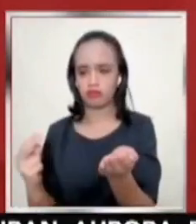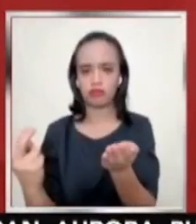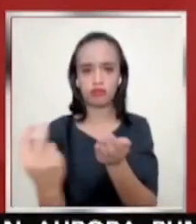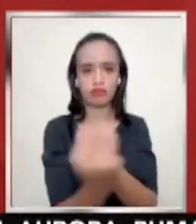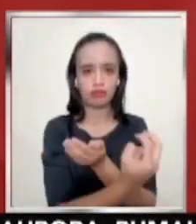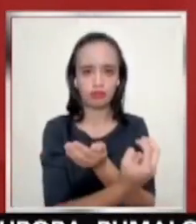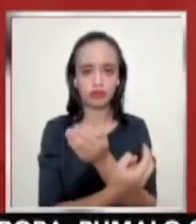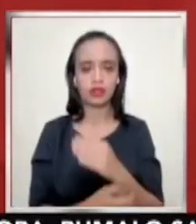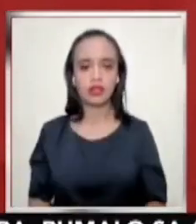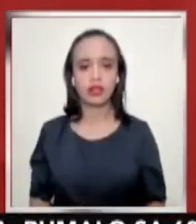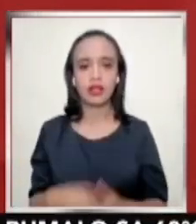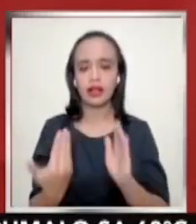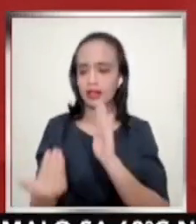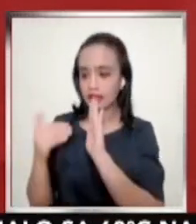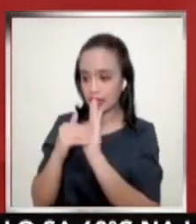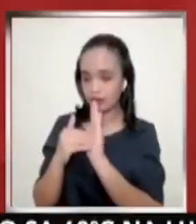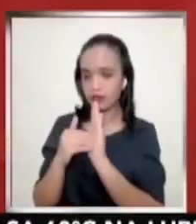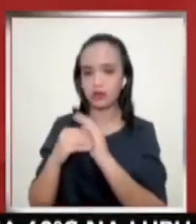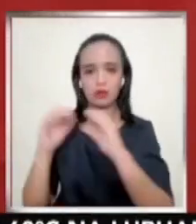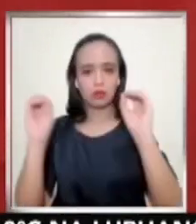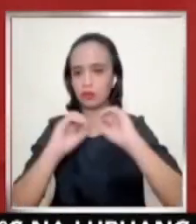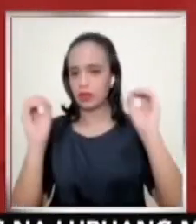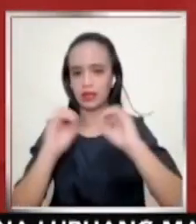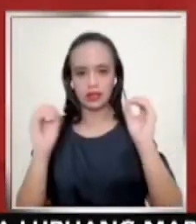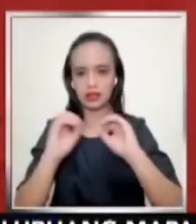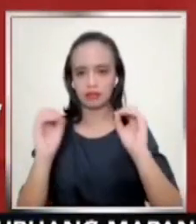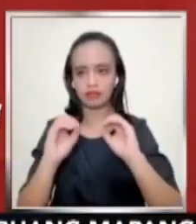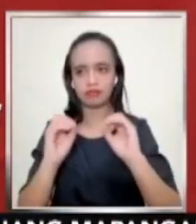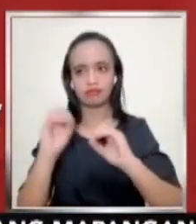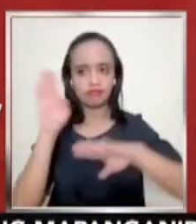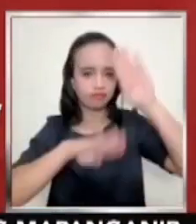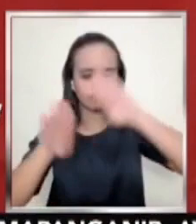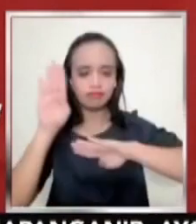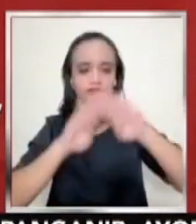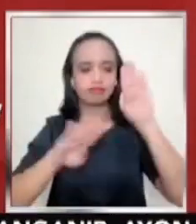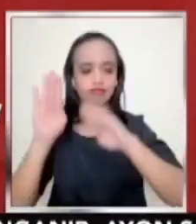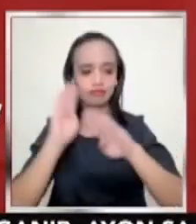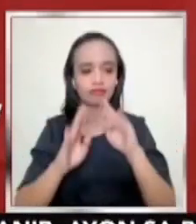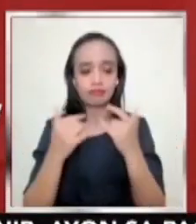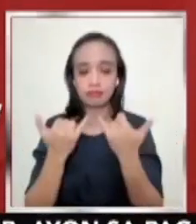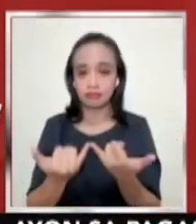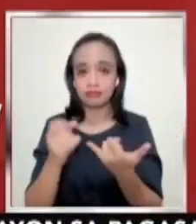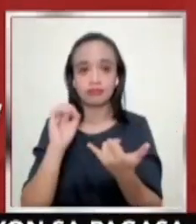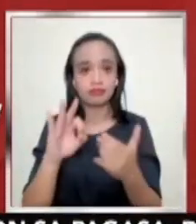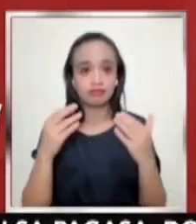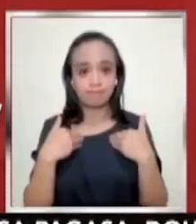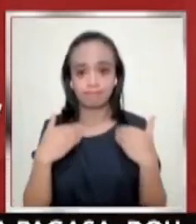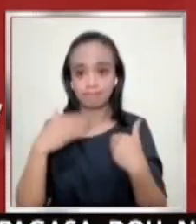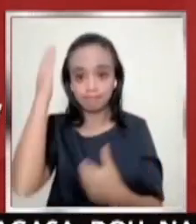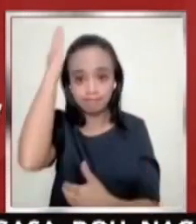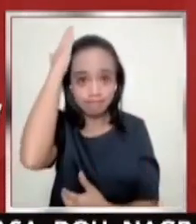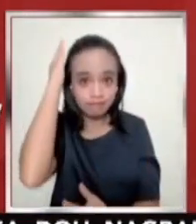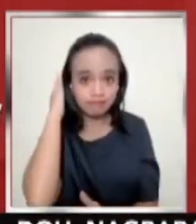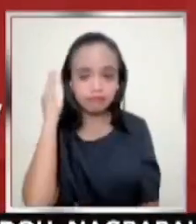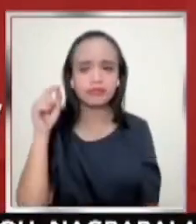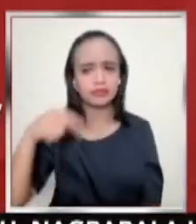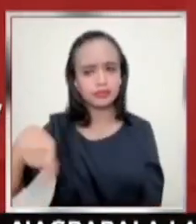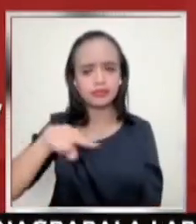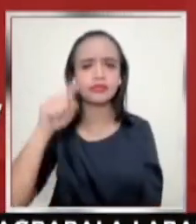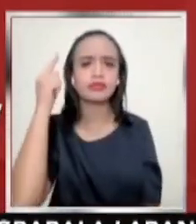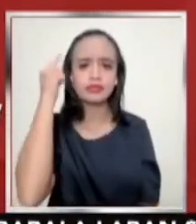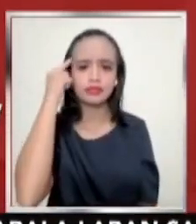that there is no more dispute wala ng dispute doon ngayon kung meron pa silang apila isipin na lang nila may mga tao